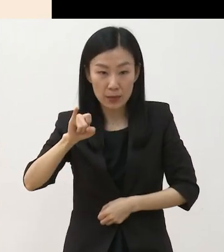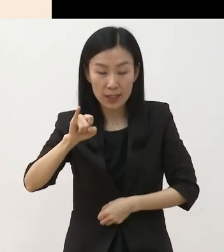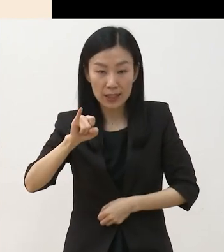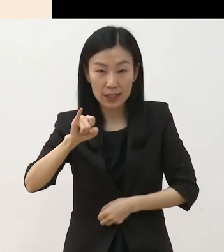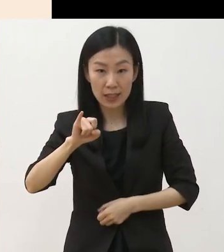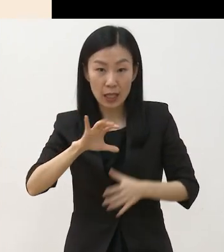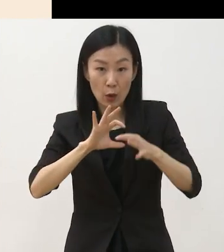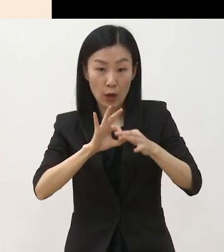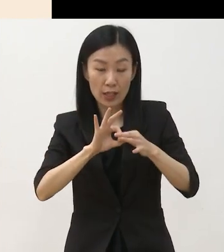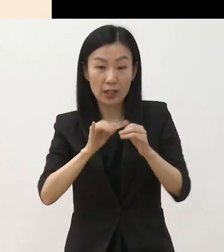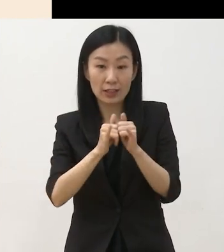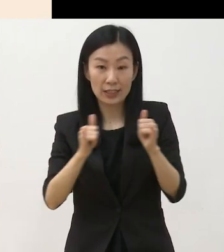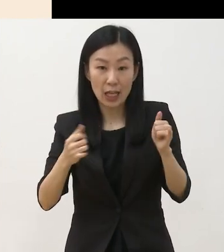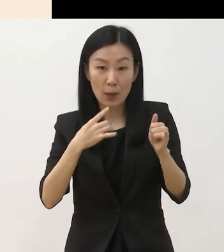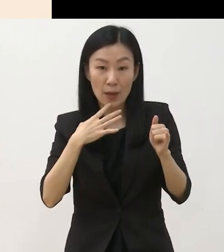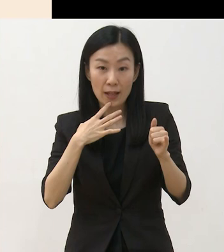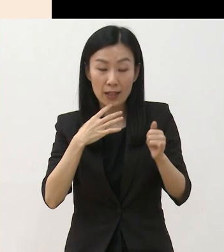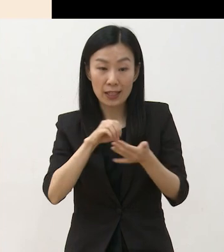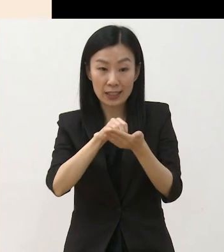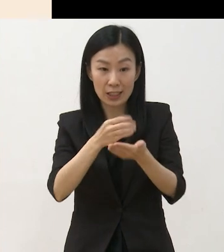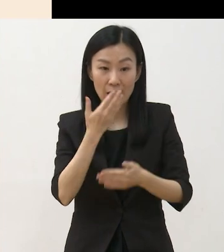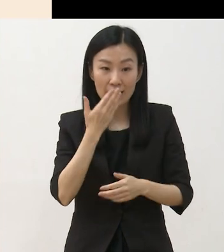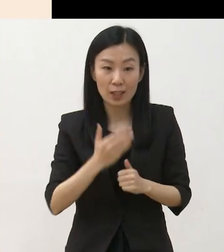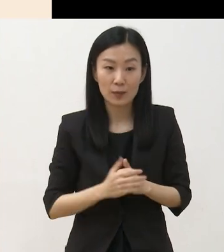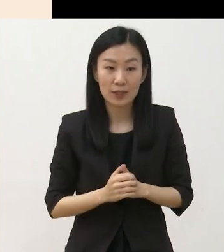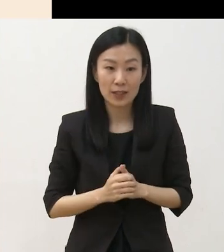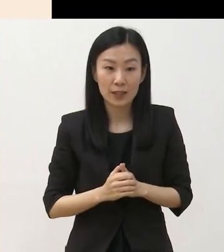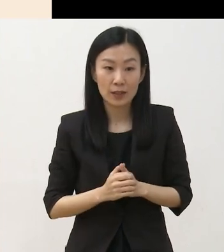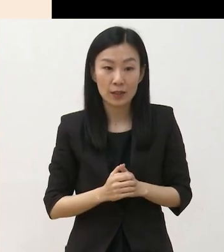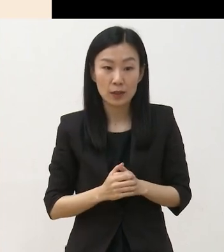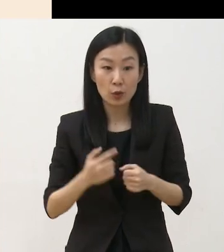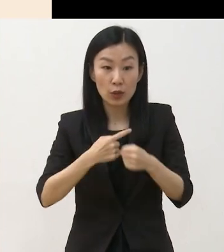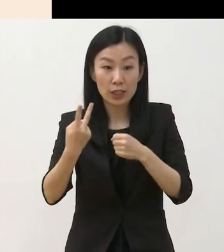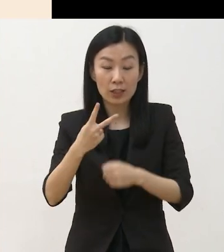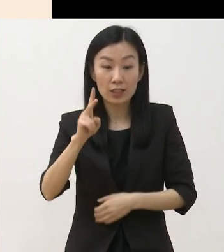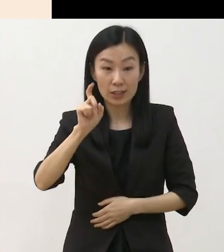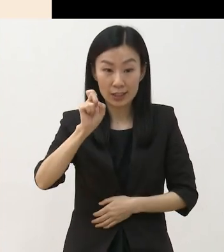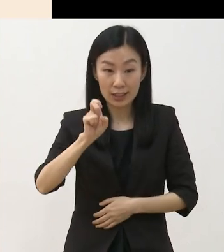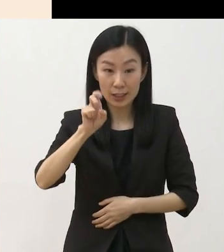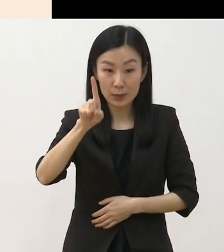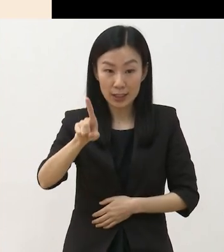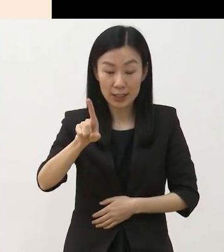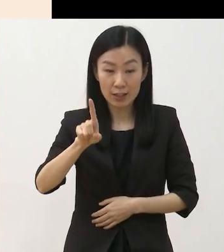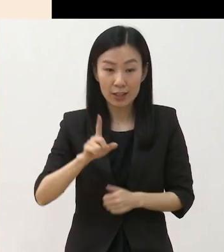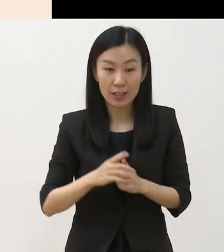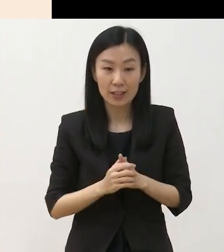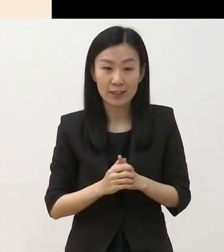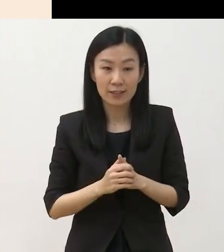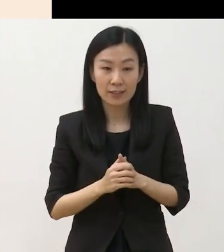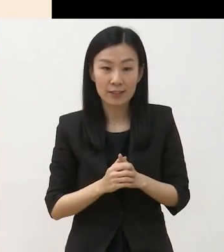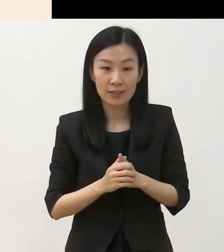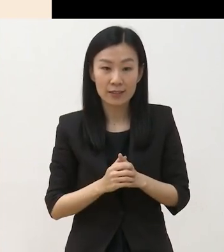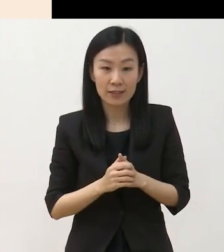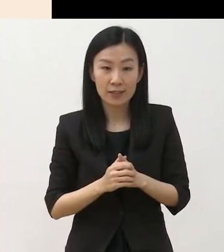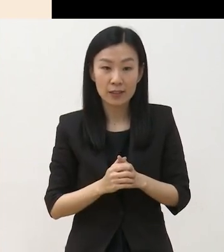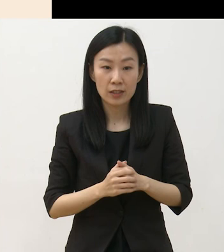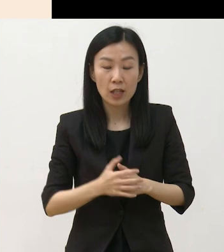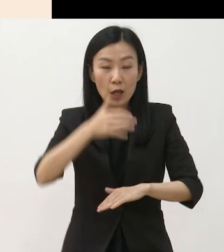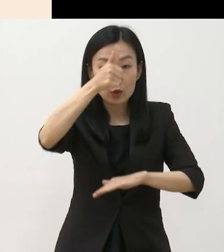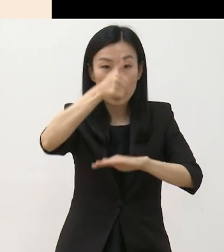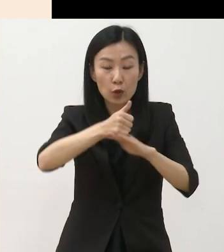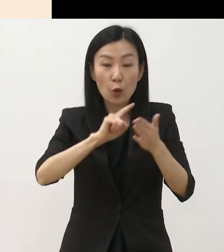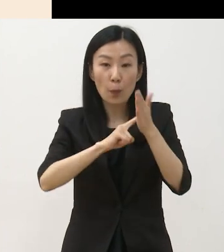합니다. 네, 그리고 21년도 한국예술창작 아카데미 참여 예술가의 경우는 최종 발표 사업